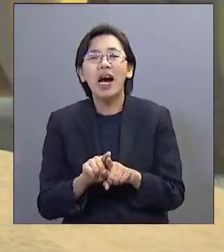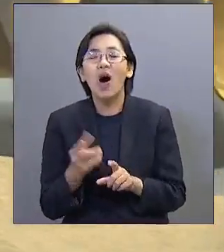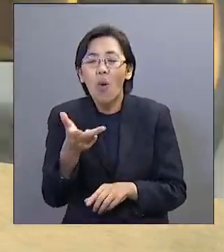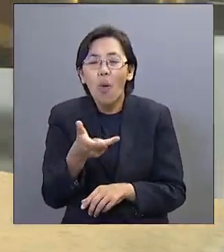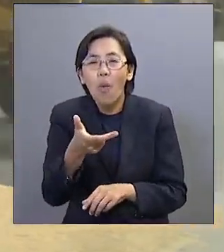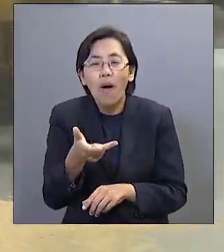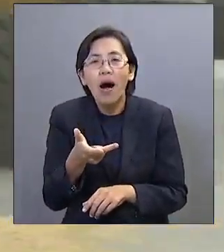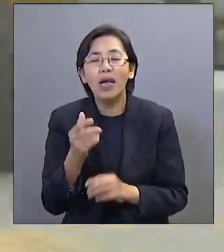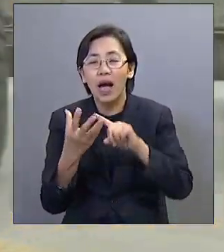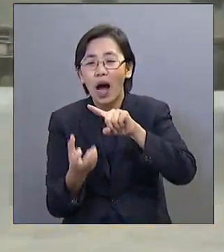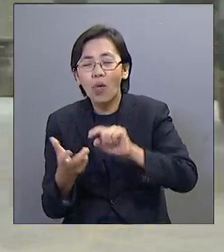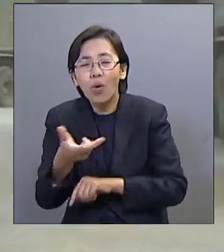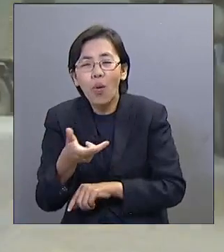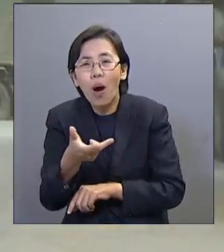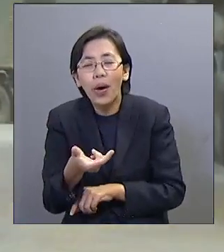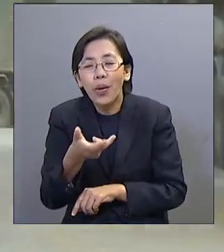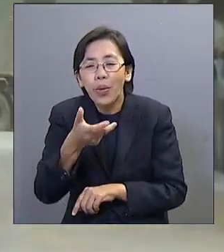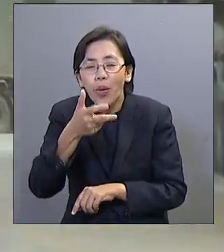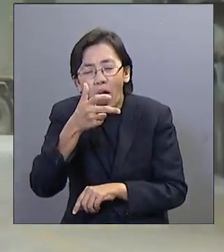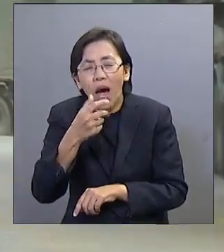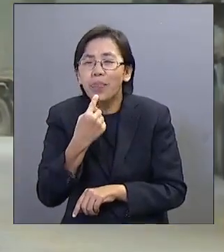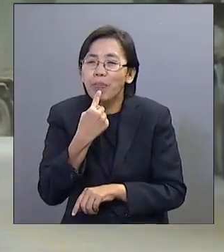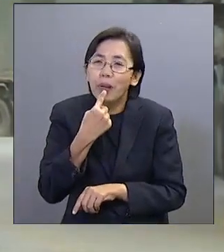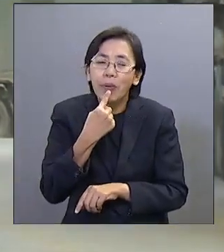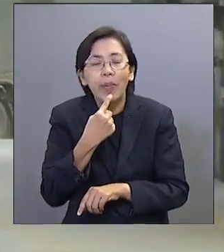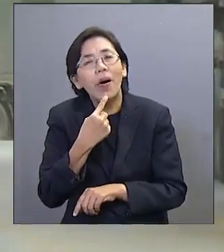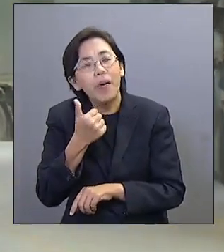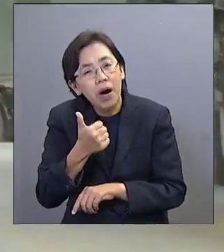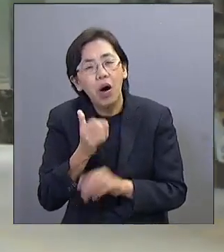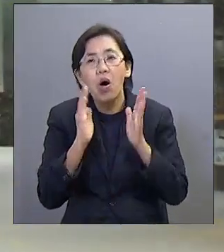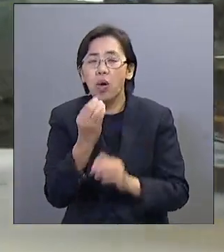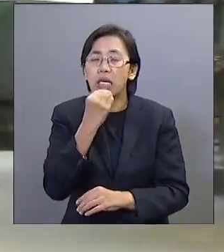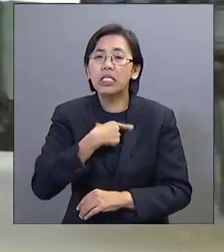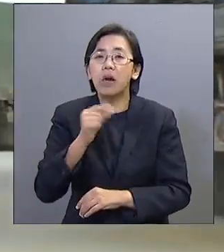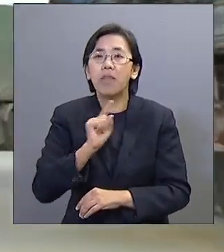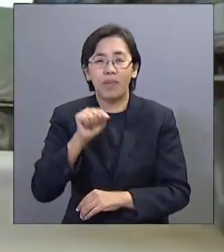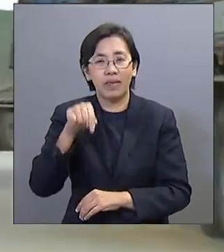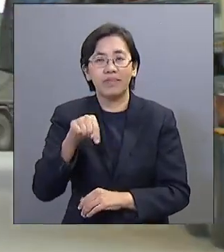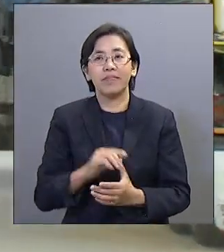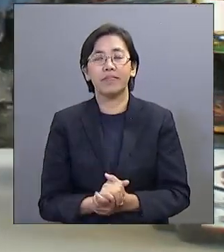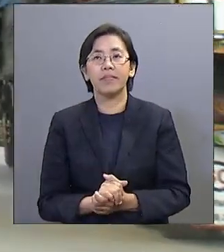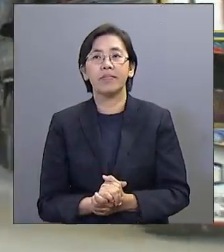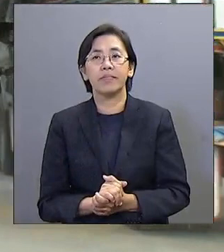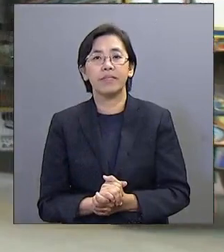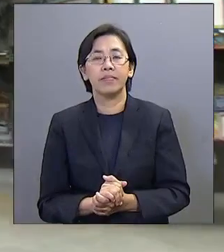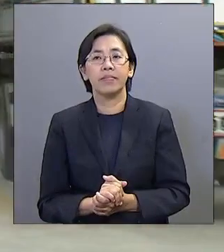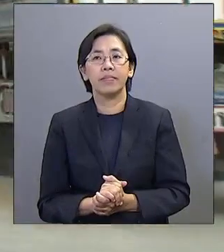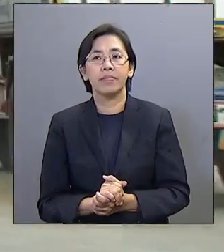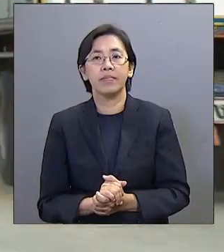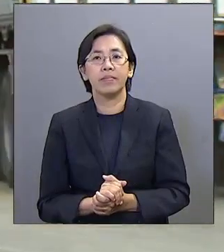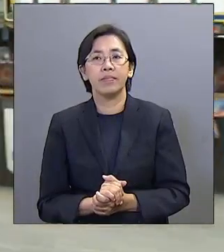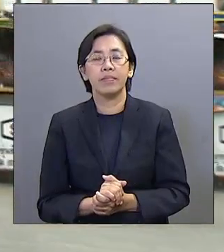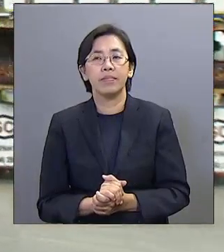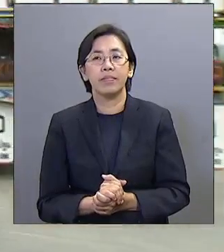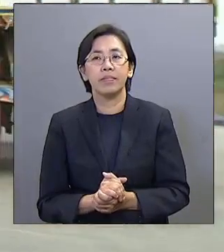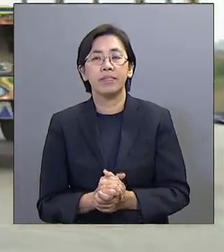นั่นแหละค่ะที่อรรถรสมันบดบังกันไม่ได้แล้วแต่ว่าคนกินชอบแบบไหนขณะที่มาตรฐานการแข่งขันเป็นอีก